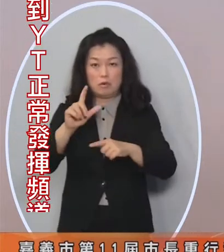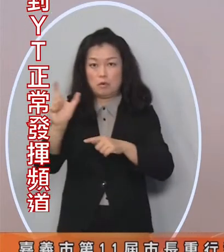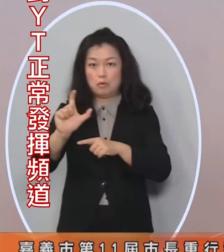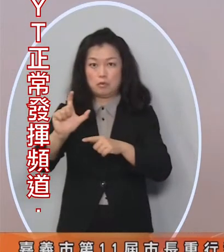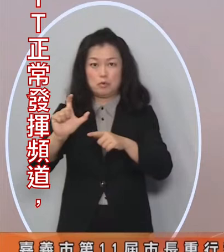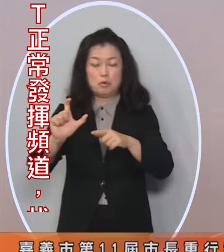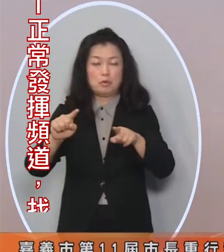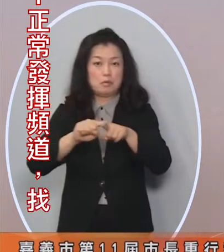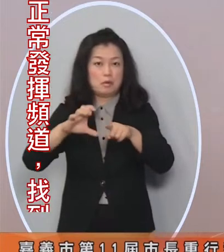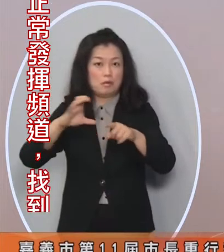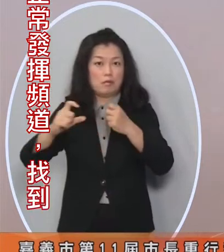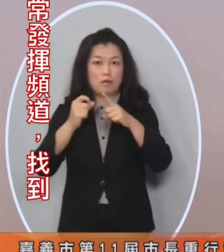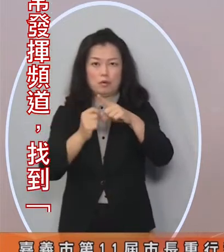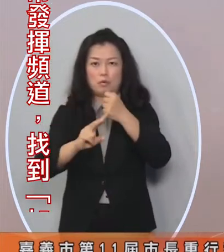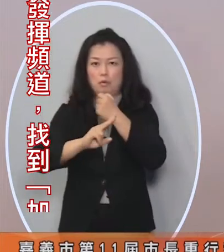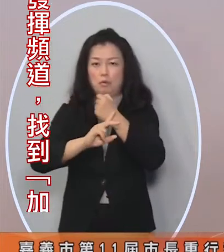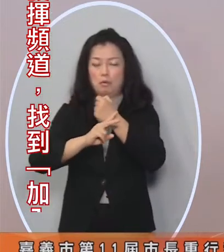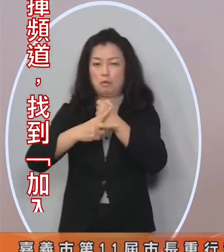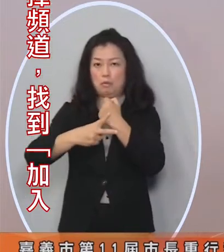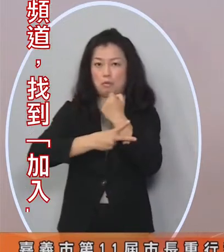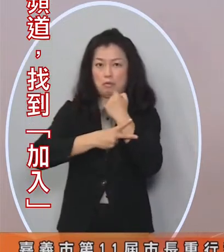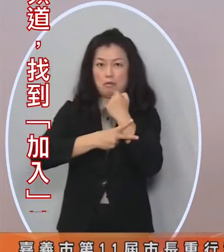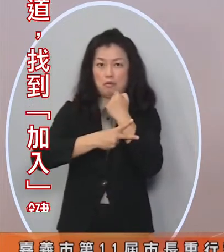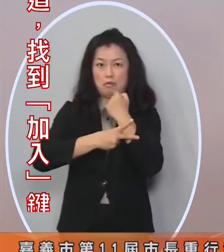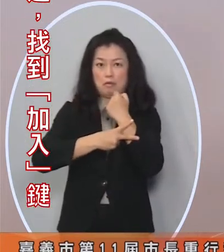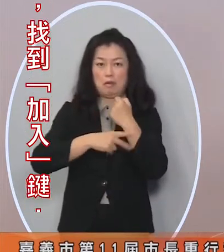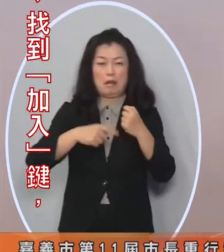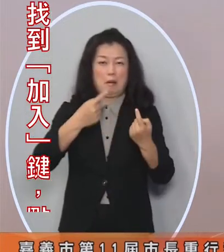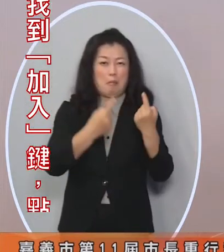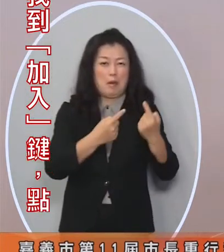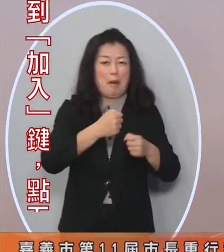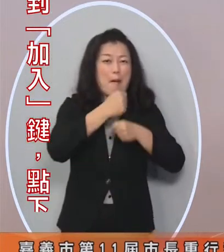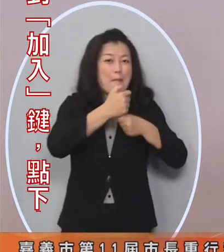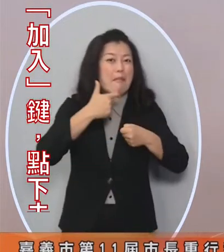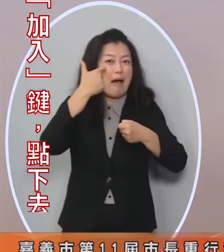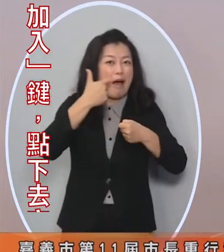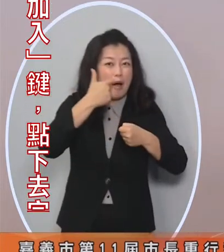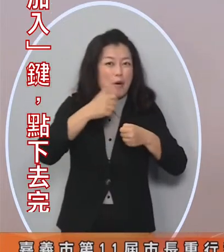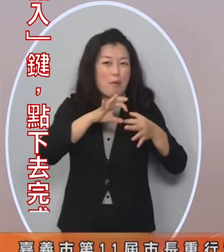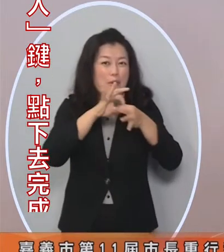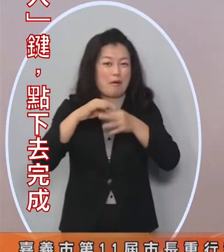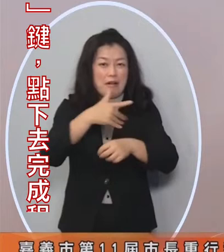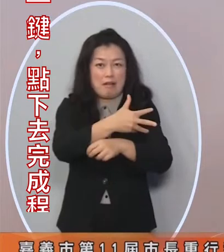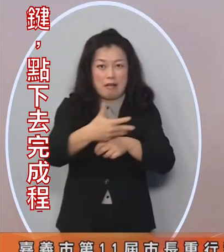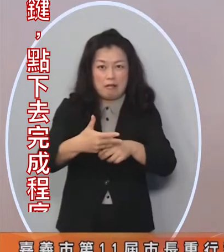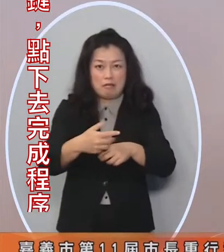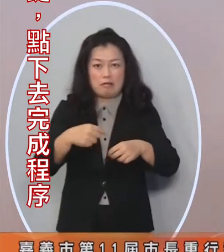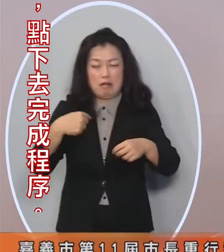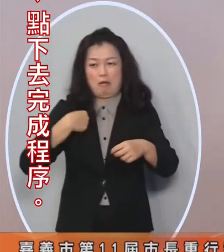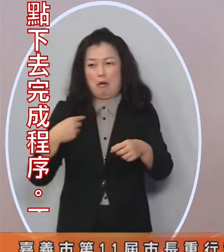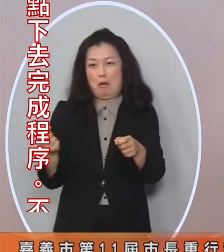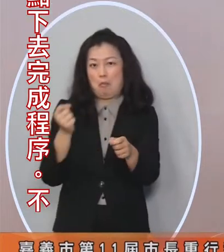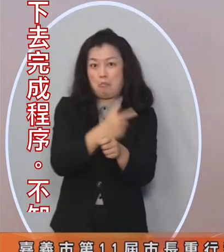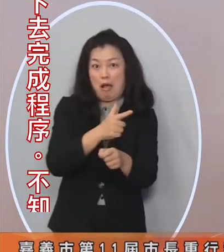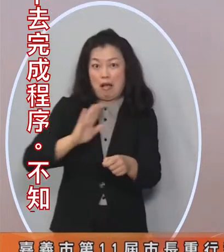积，它是全国第二小的。我们只比马祖、连江县大一点点，澎湖、金门都还比嘉义还大。